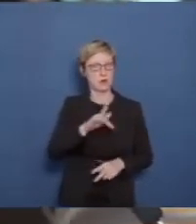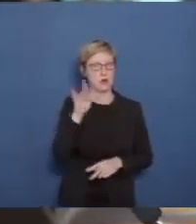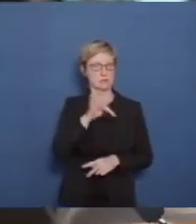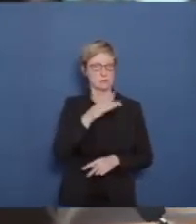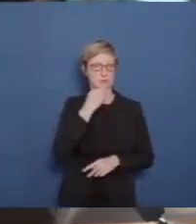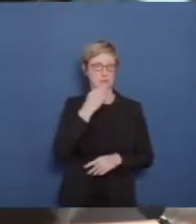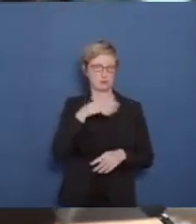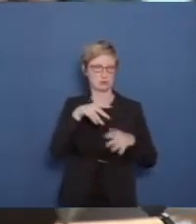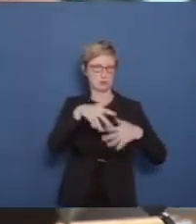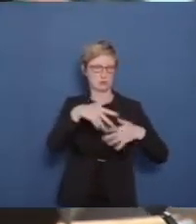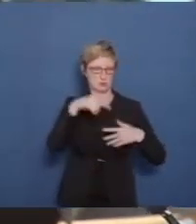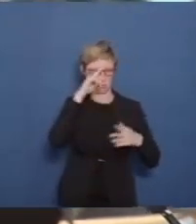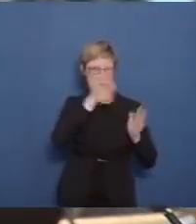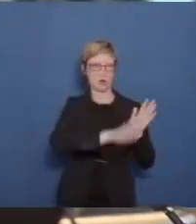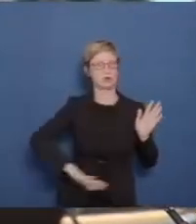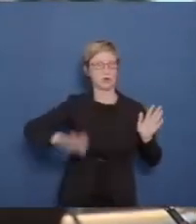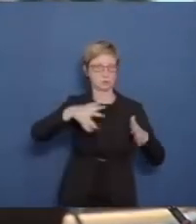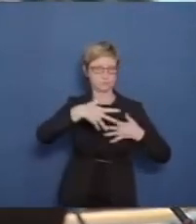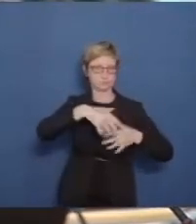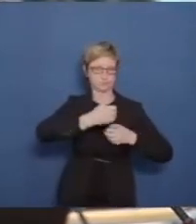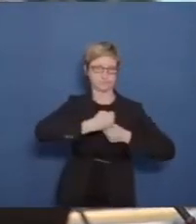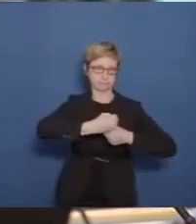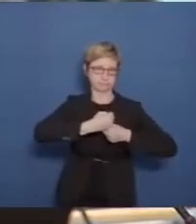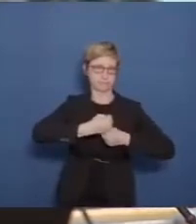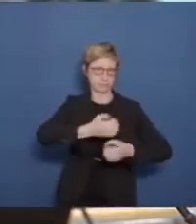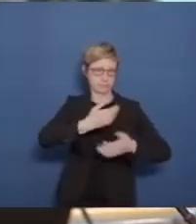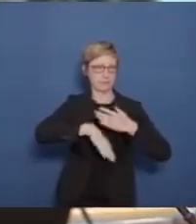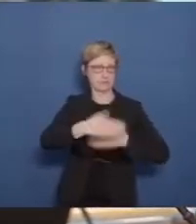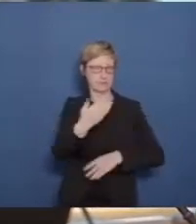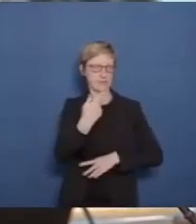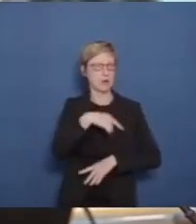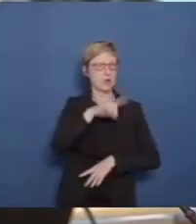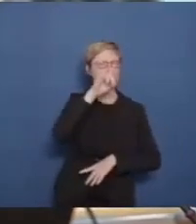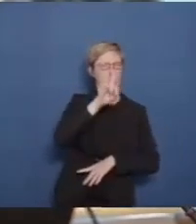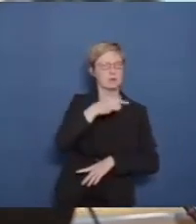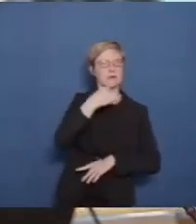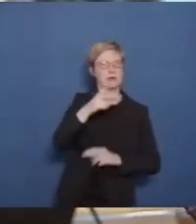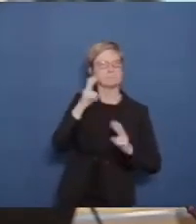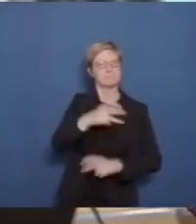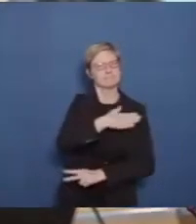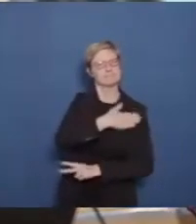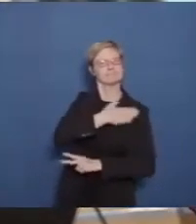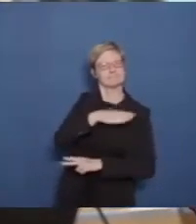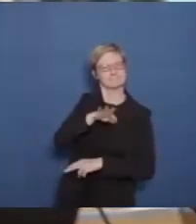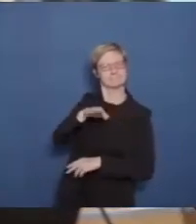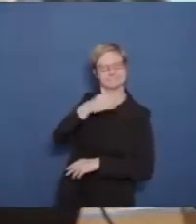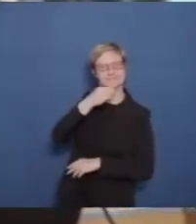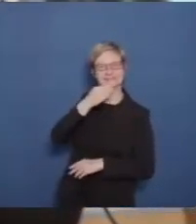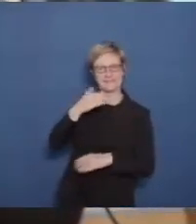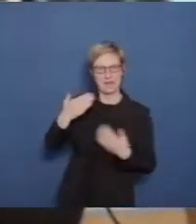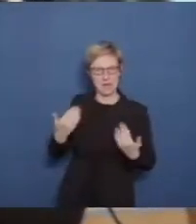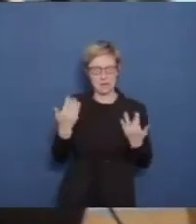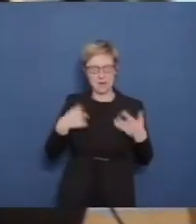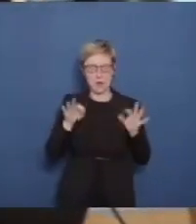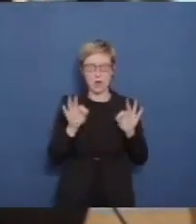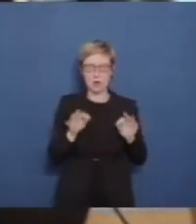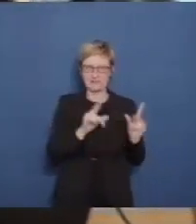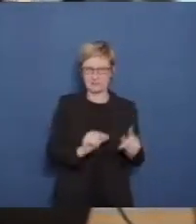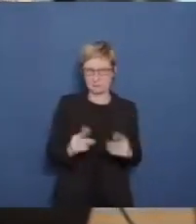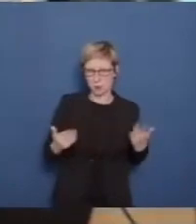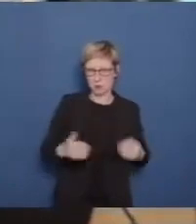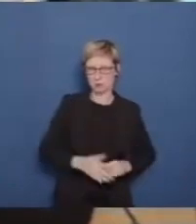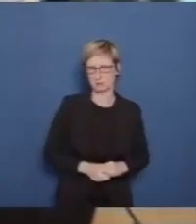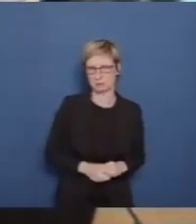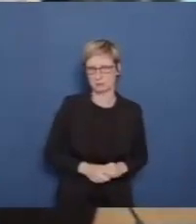antisemitische Demonstrationen in Deutschland. Was bedeutet dieses zu Israel stehen ganz konkret? Und wäre es nicht an der Zeit, dass auch die Kanzlerin